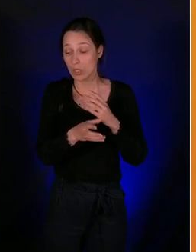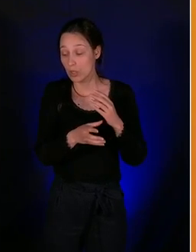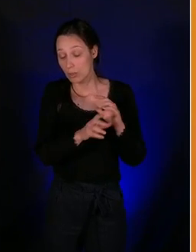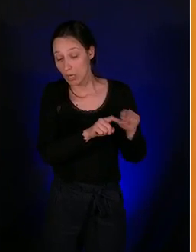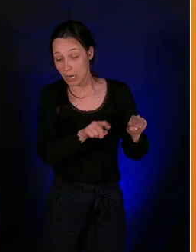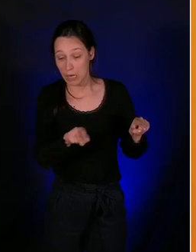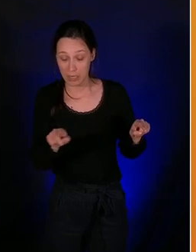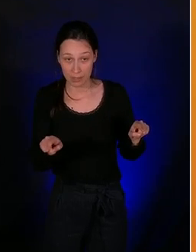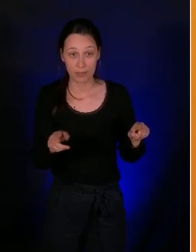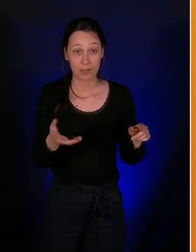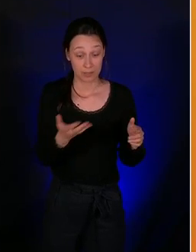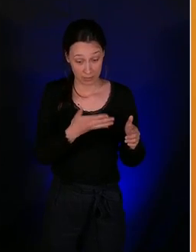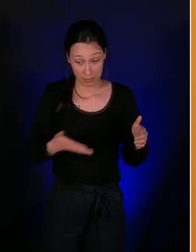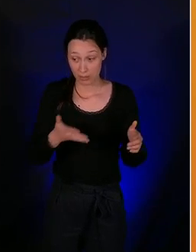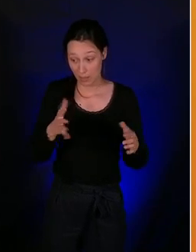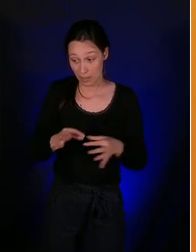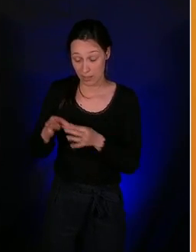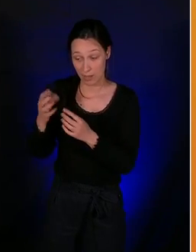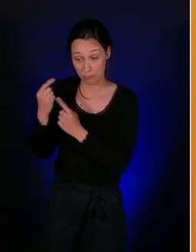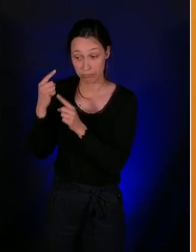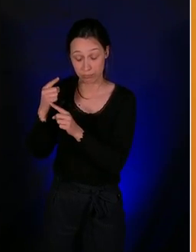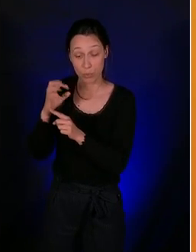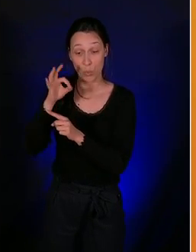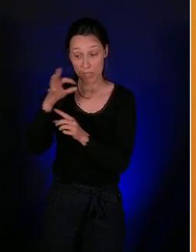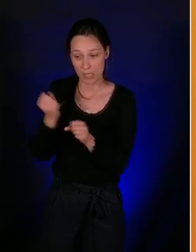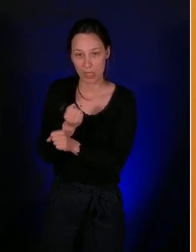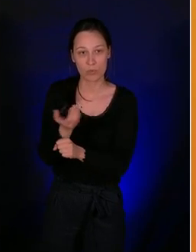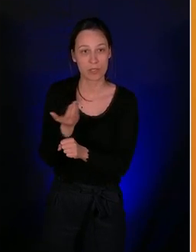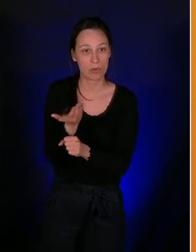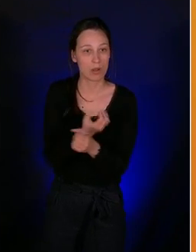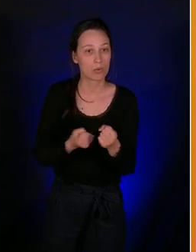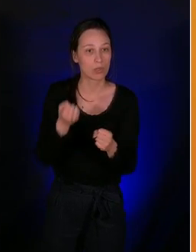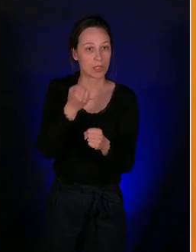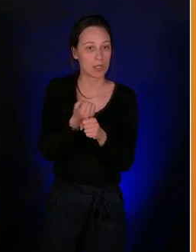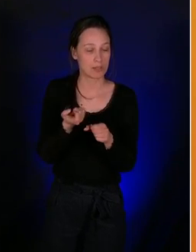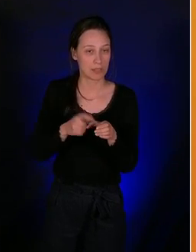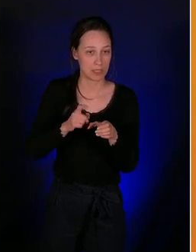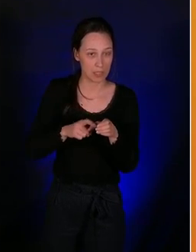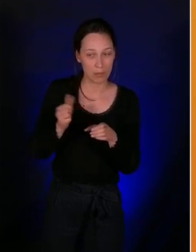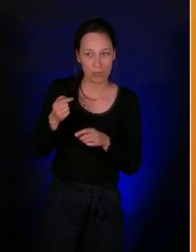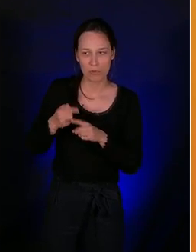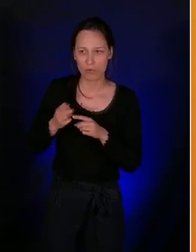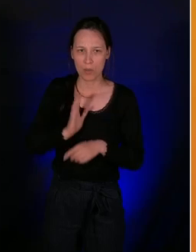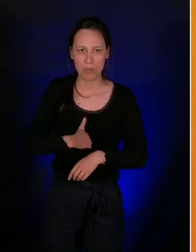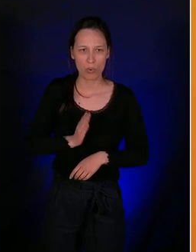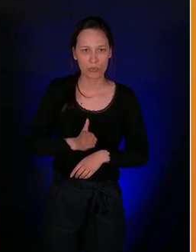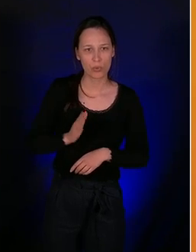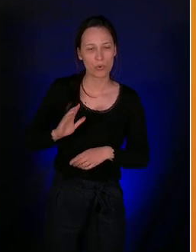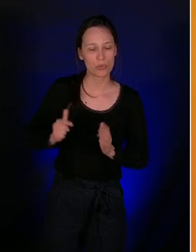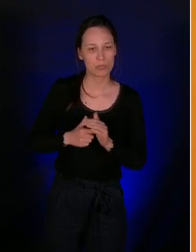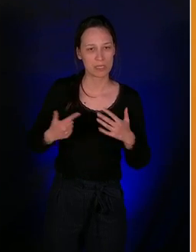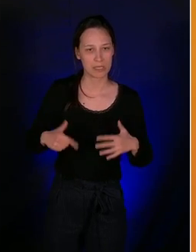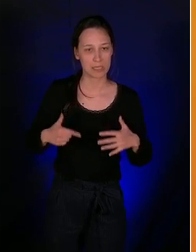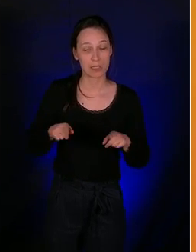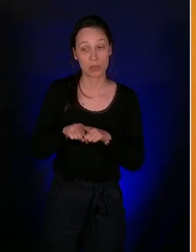qui, sous l'effet des luttes, a permis la constitution de syndicats. Bon, le mien, entre autres, à l'origine le premier à Bordeaux en 2017, un à Paris également,